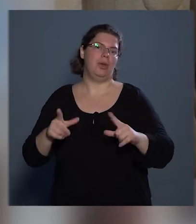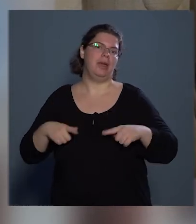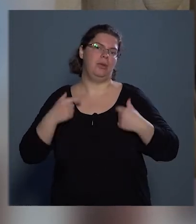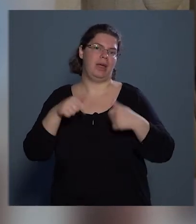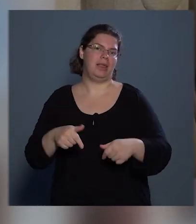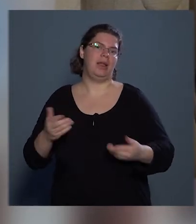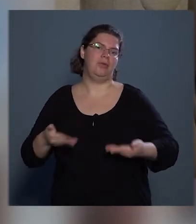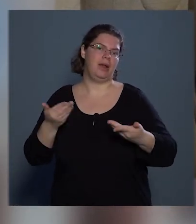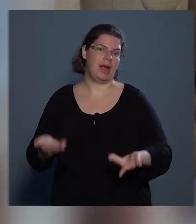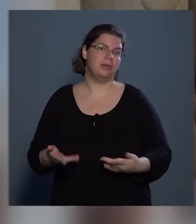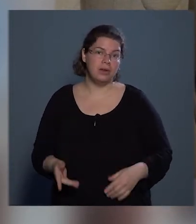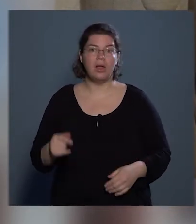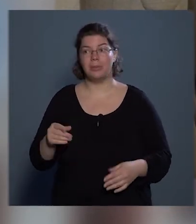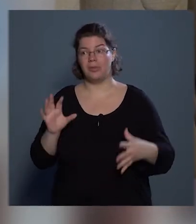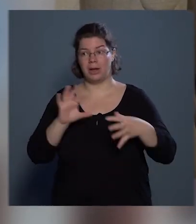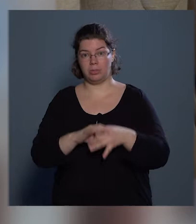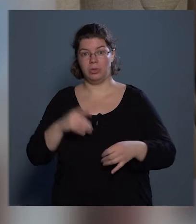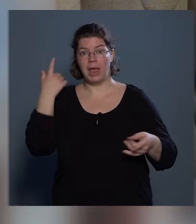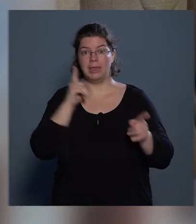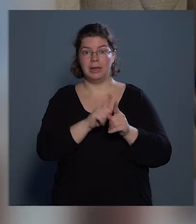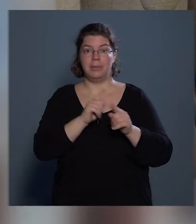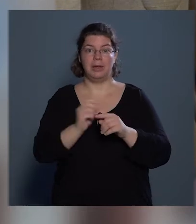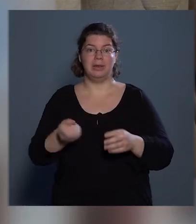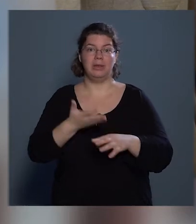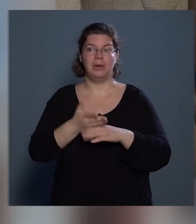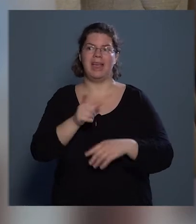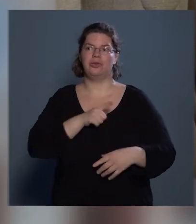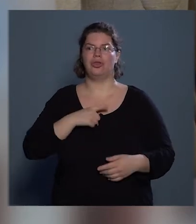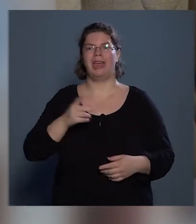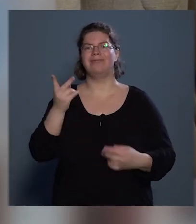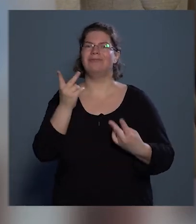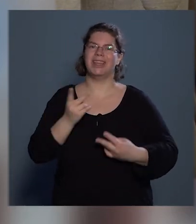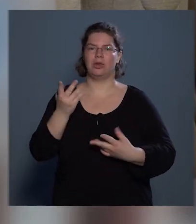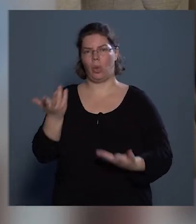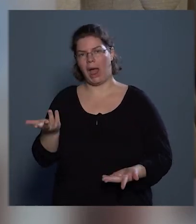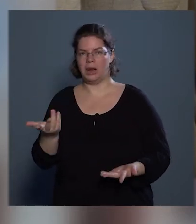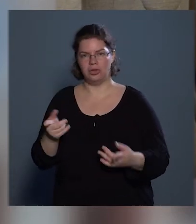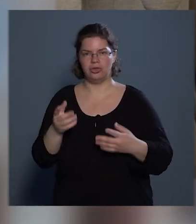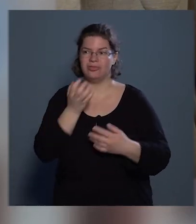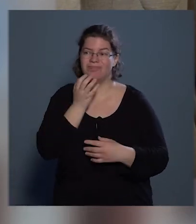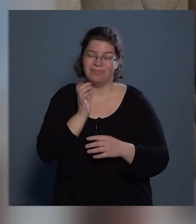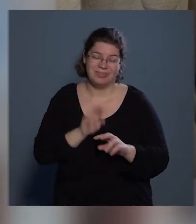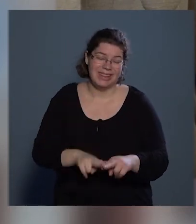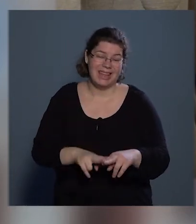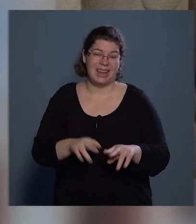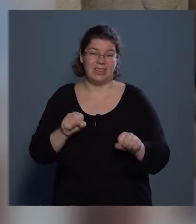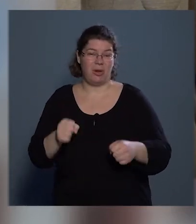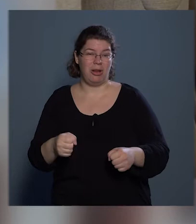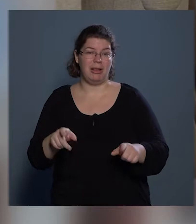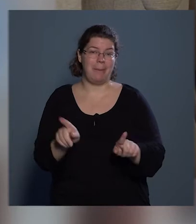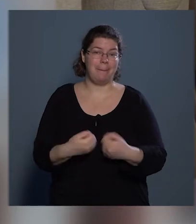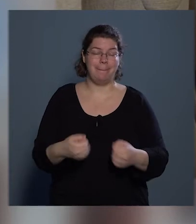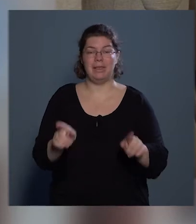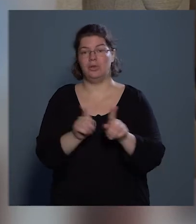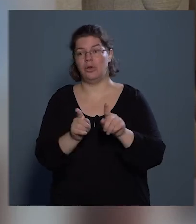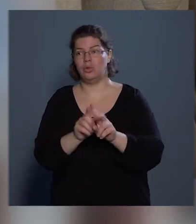kapcsolatban most egyértelműen kiderül, hogy ez csak egy virtuális ígéret, a gyakorlatban ez nem biztos, hogy úgy és aképpen